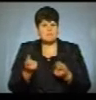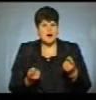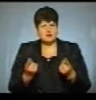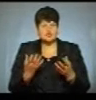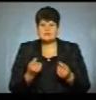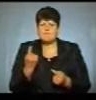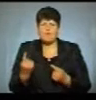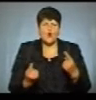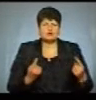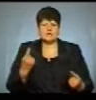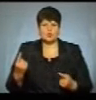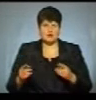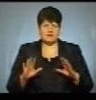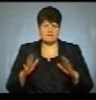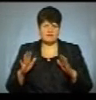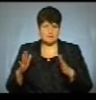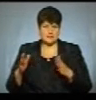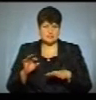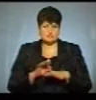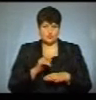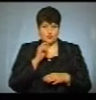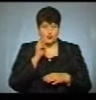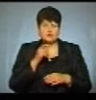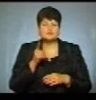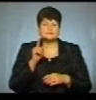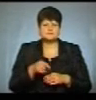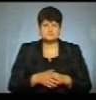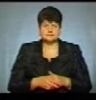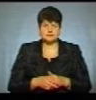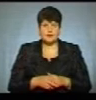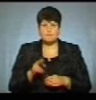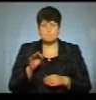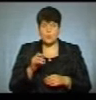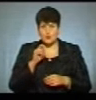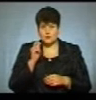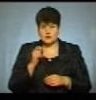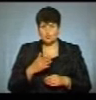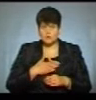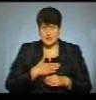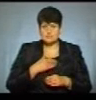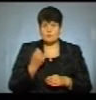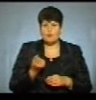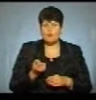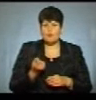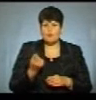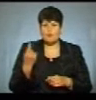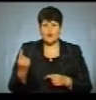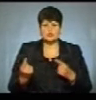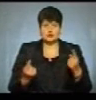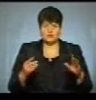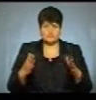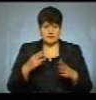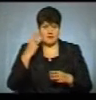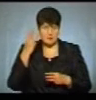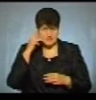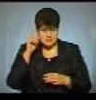лише поодинокі випадки захворювання по Україні? Що відомо? По Україні, знаєте, в нас поодинокі випадки є Хмельницький, ми